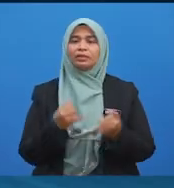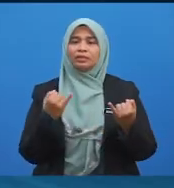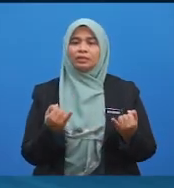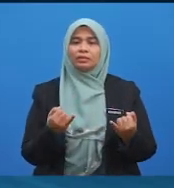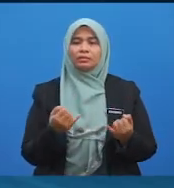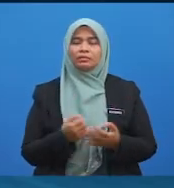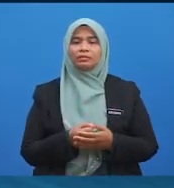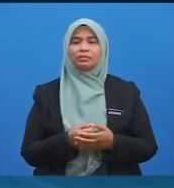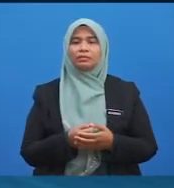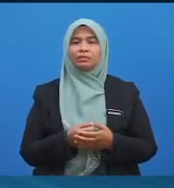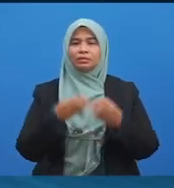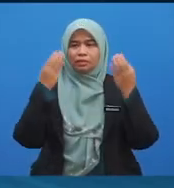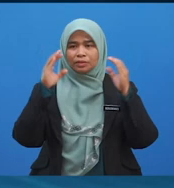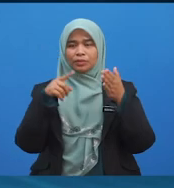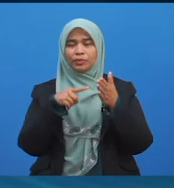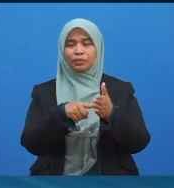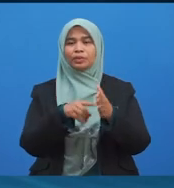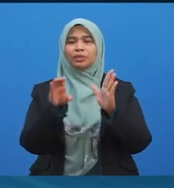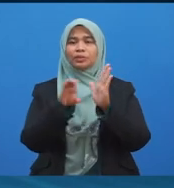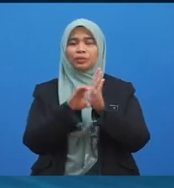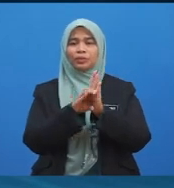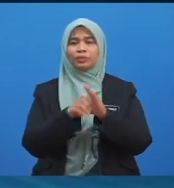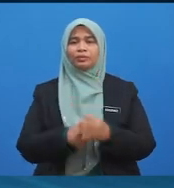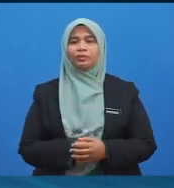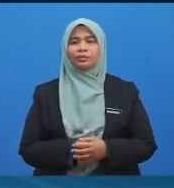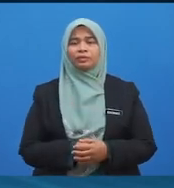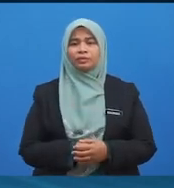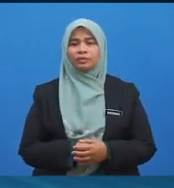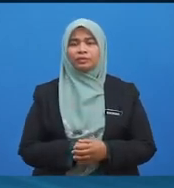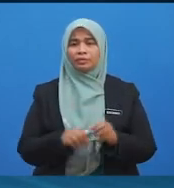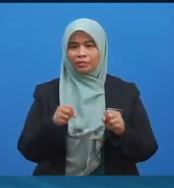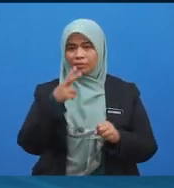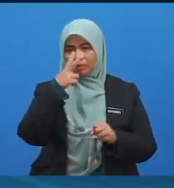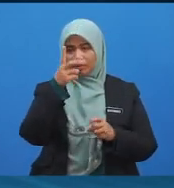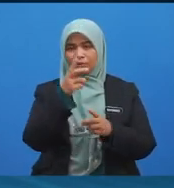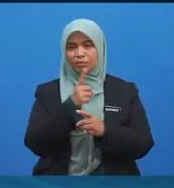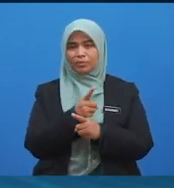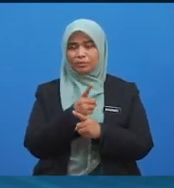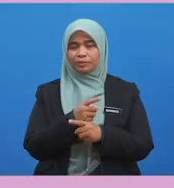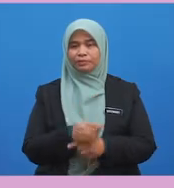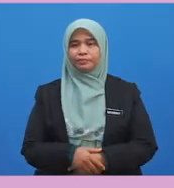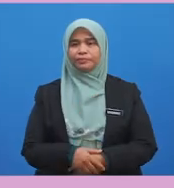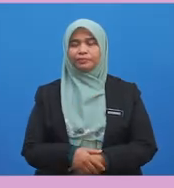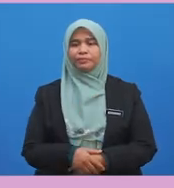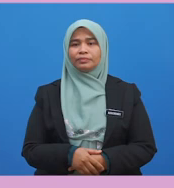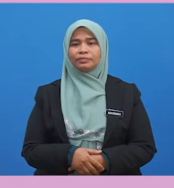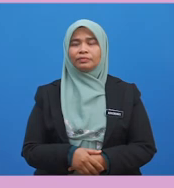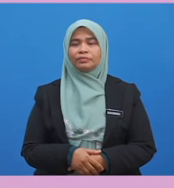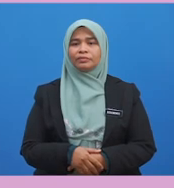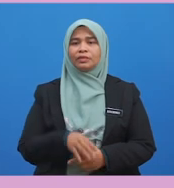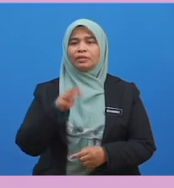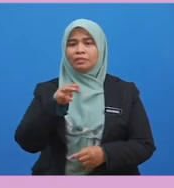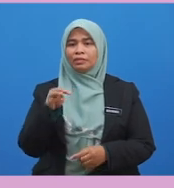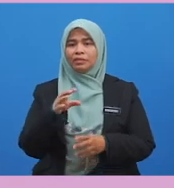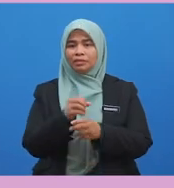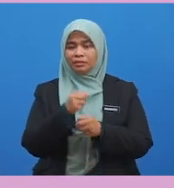Sekarang, cikgu tunjukkan contohnya. Perhatikan betul-betul ya murid-murid. Murid-murid